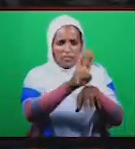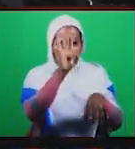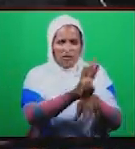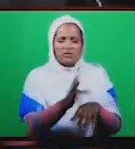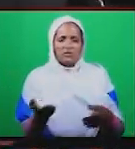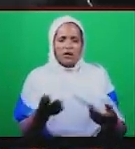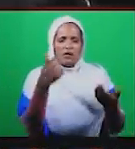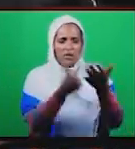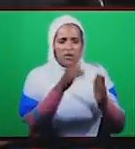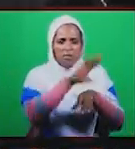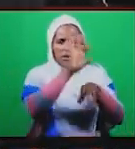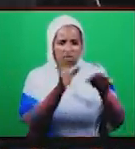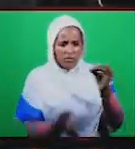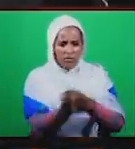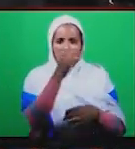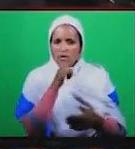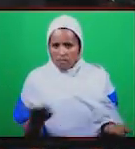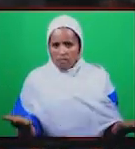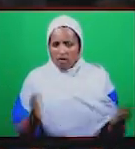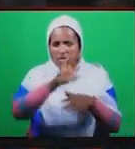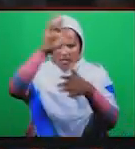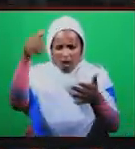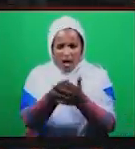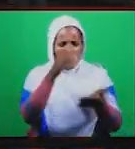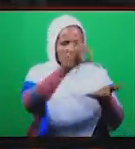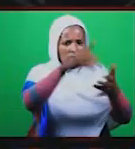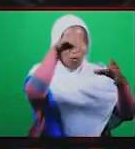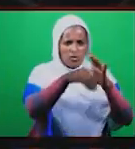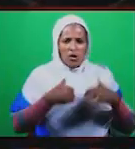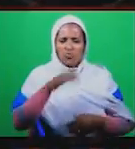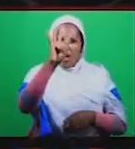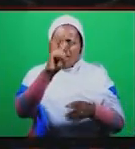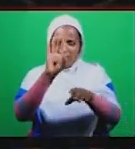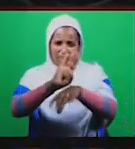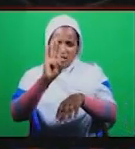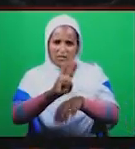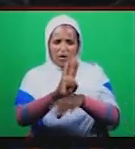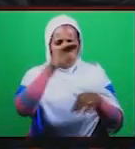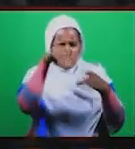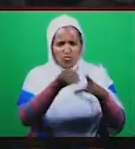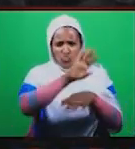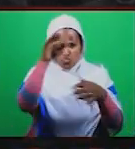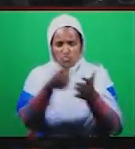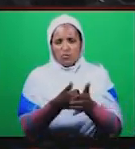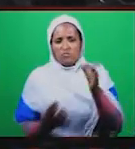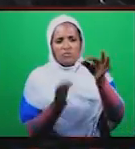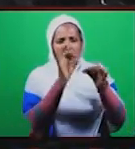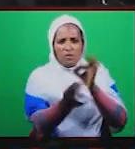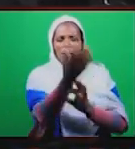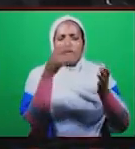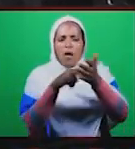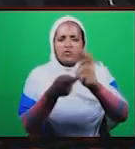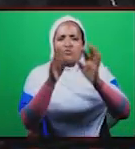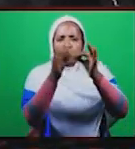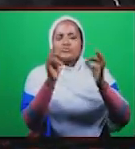ቤተክርስቲያን በስተት ቢቃጠል ይሄ ሲያዝ ቤተክርስቲያን ቢያዝ አይደለም ተቃላላ እዚህ ከተማ ውስጥ ያሉት አራት ቤተክርስቲያን በበረሃ ውስጥ ያሉት በሙሉ የተቃጠሉት ይሄ